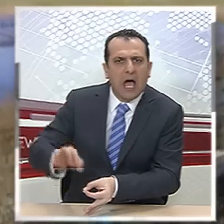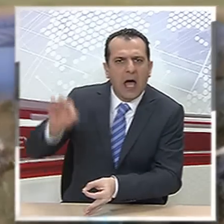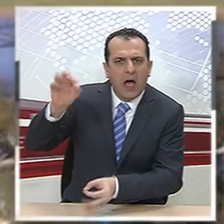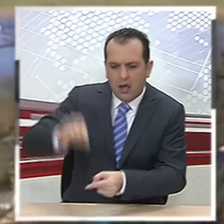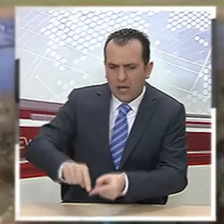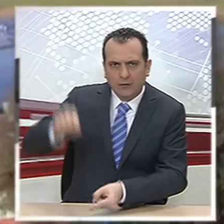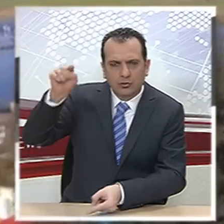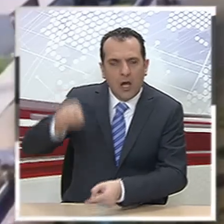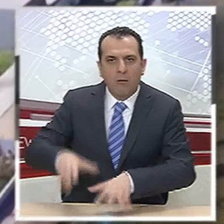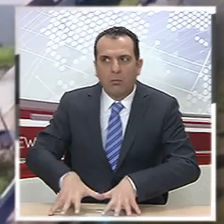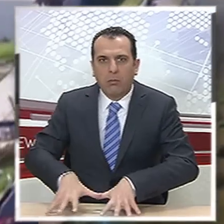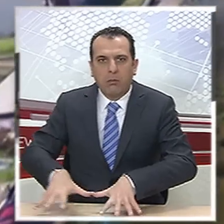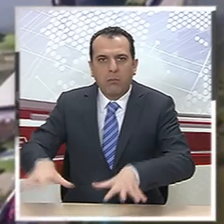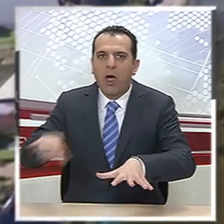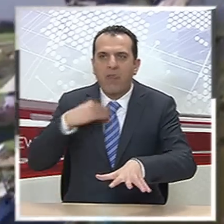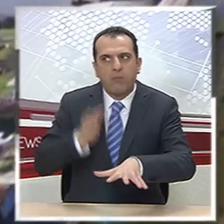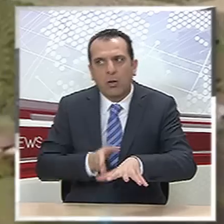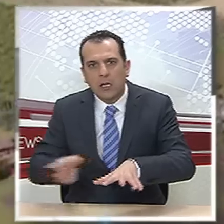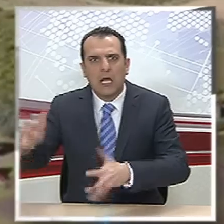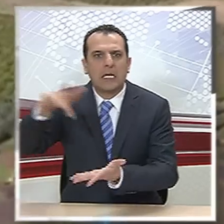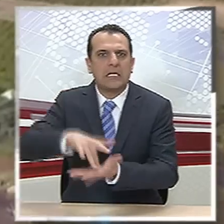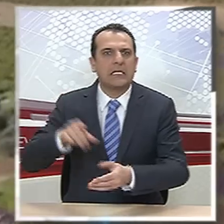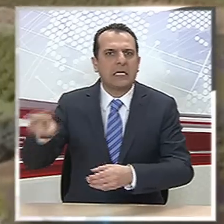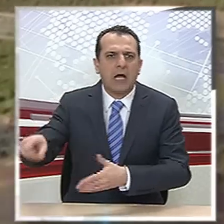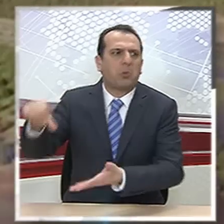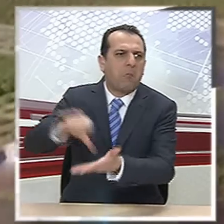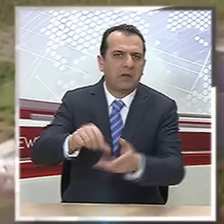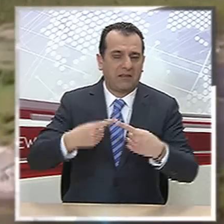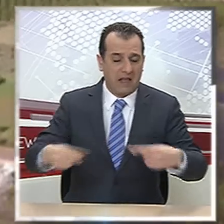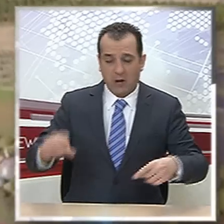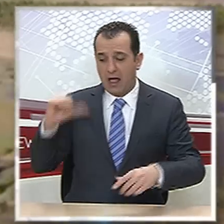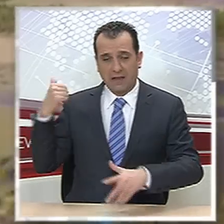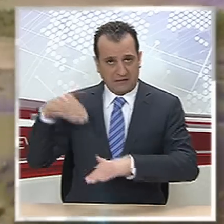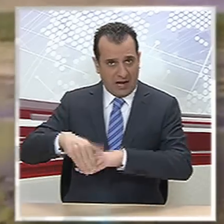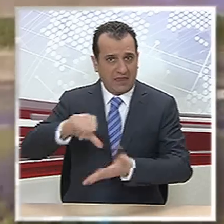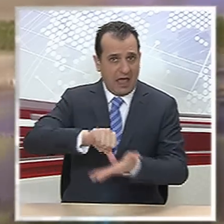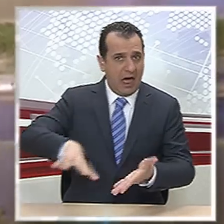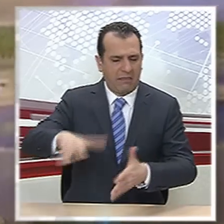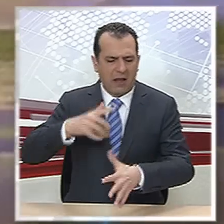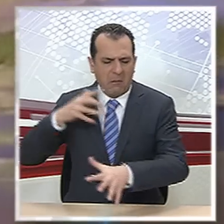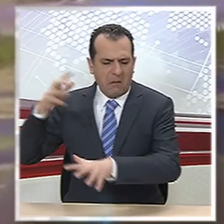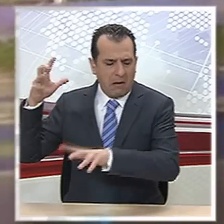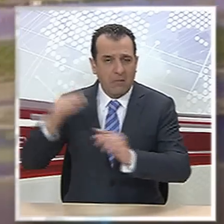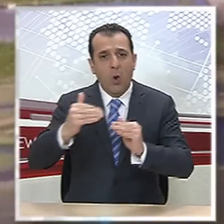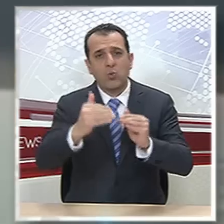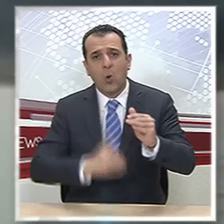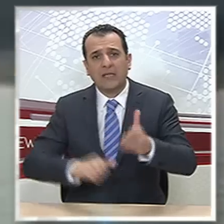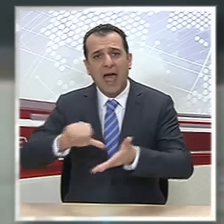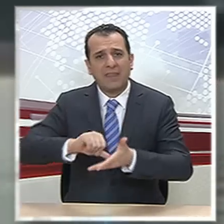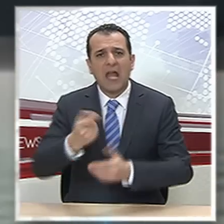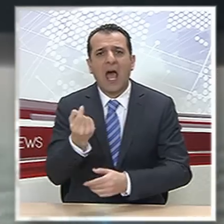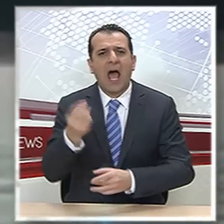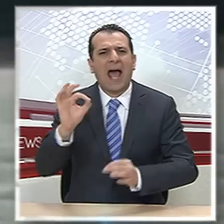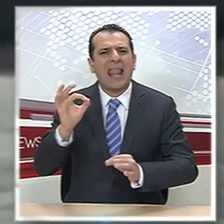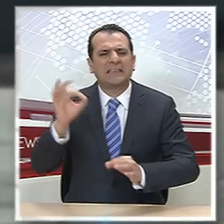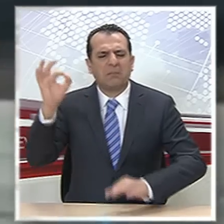κέντρα έχει φτάσει στους 70 πόντους. Την νύχτα οι ουρανοί άνοιξαν και στην Αθήνα. Μάλιστα, το χαλάζι που έπεσε στα νότια προάστια είχε μέγεθος